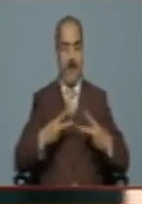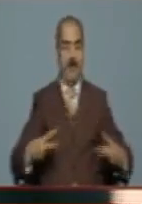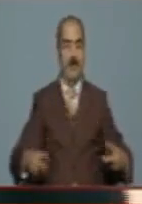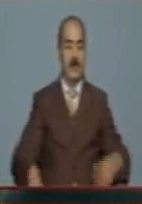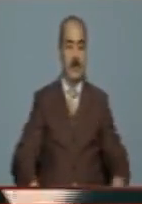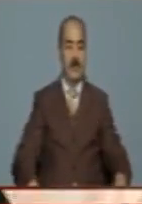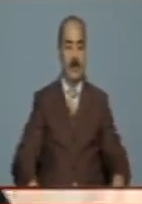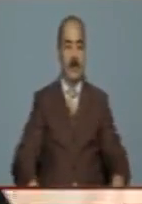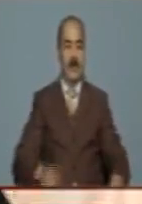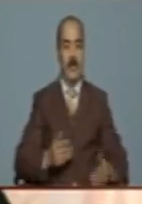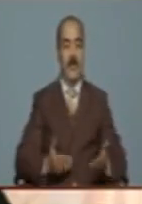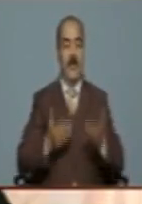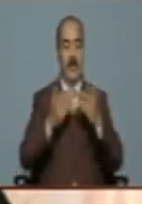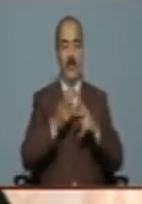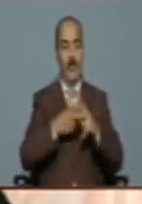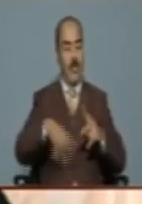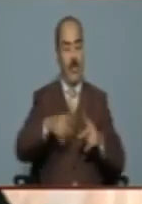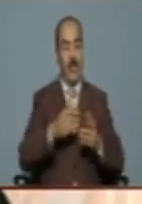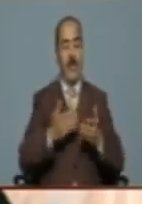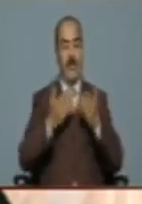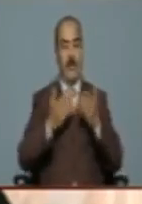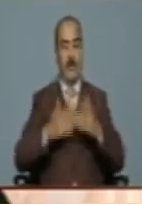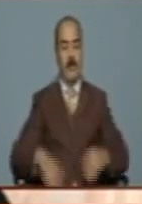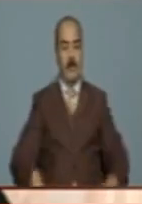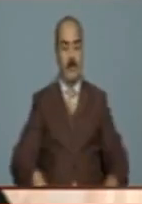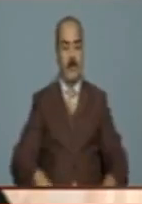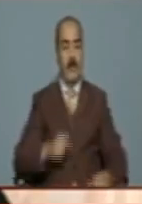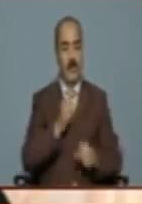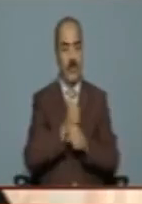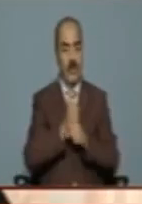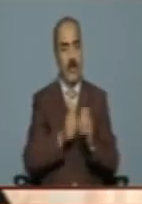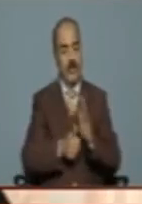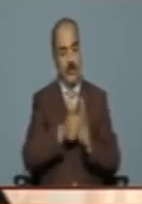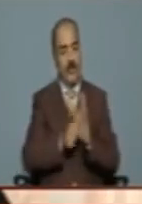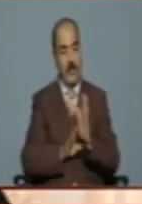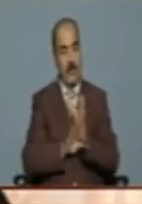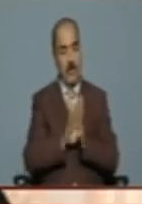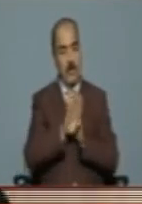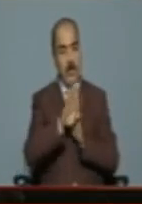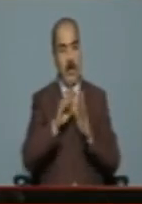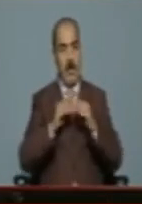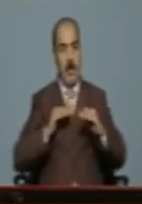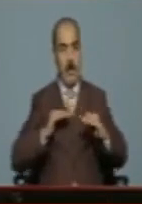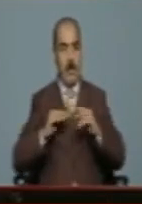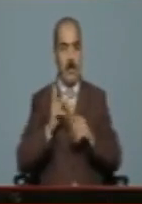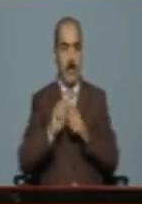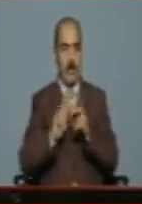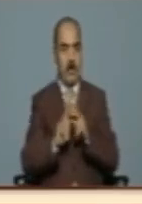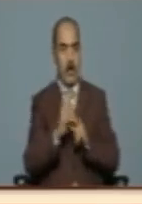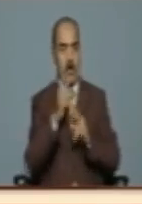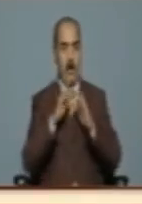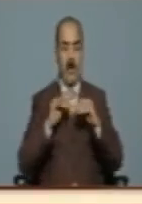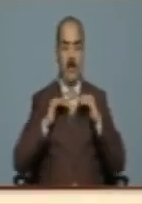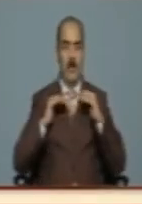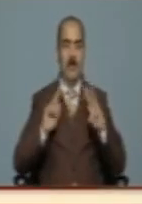داعيا المولى عز وجل أن يوفقه في مسيرته نحو تحقيق التنمية والرخاء